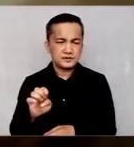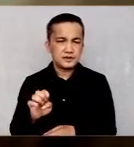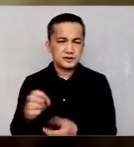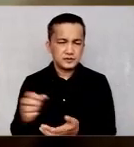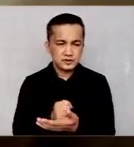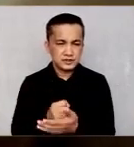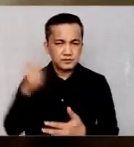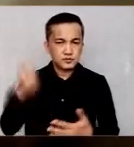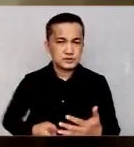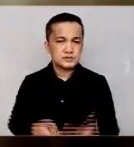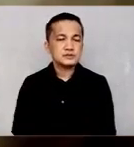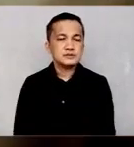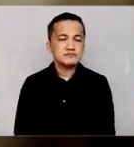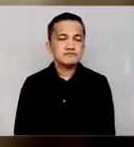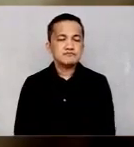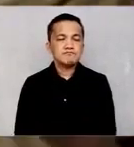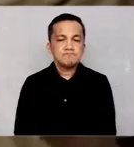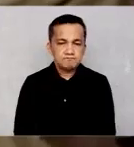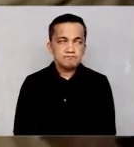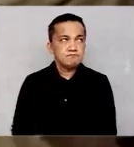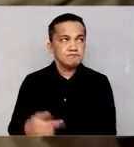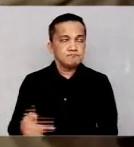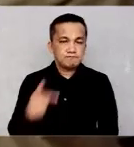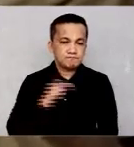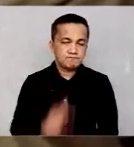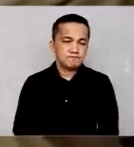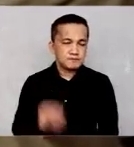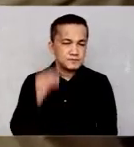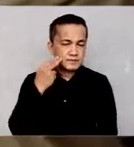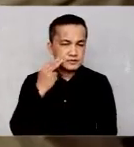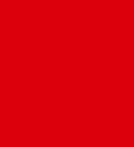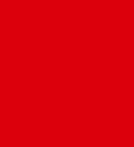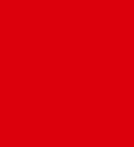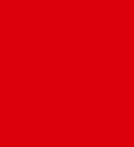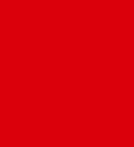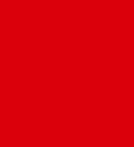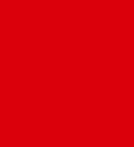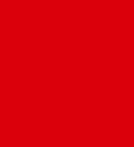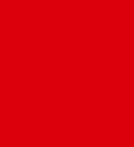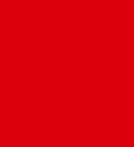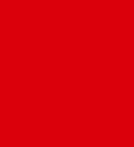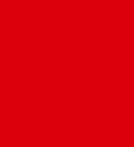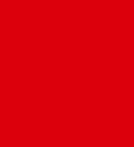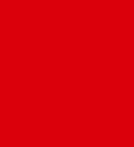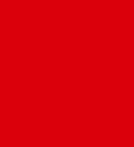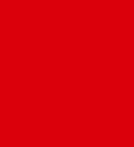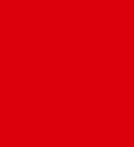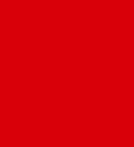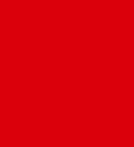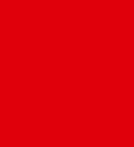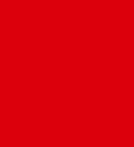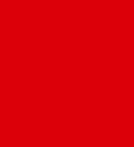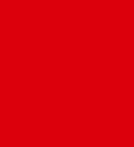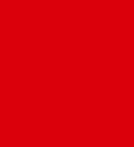buwis. Nagbabalita mula sa Frontline, Maricel Halili, News 5. Mga kapatid, Feral Cosin